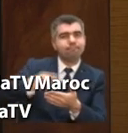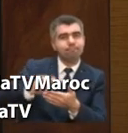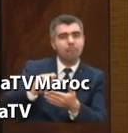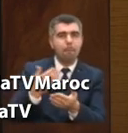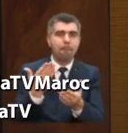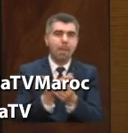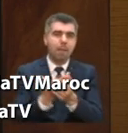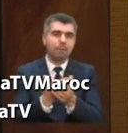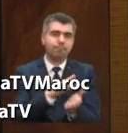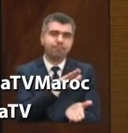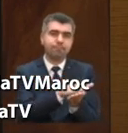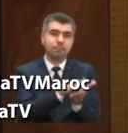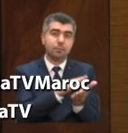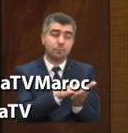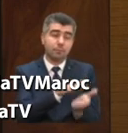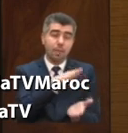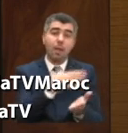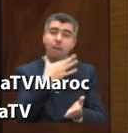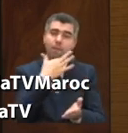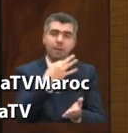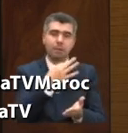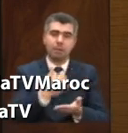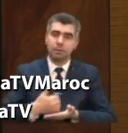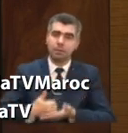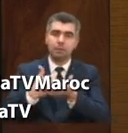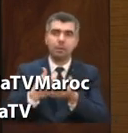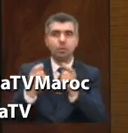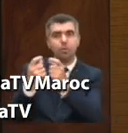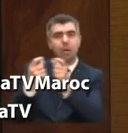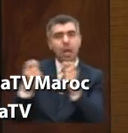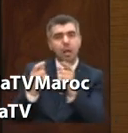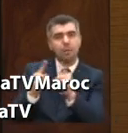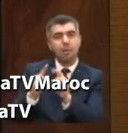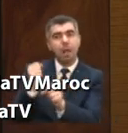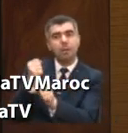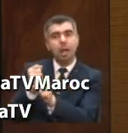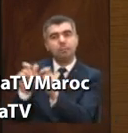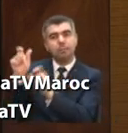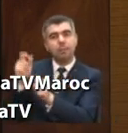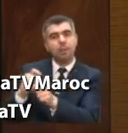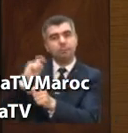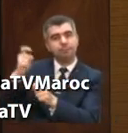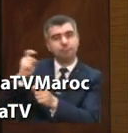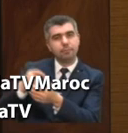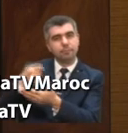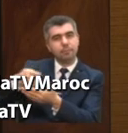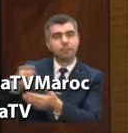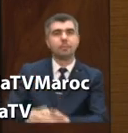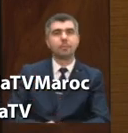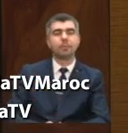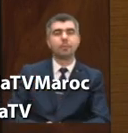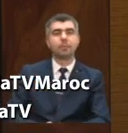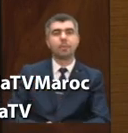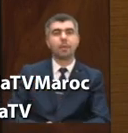الصحي، وبالتالي يتعين تسهيل الإجراءات للحفاظ على حياة المقاولة. ثانيا، وضع حد للتعقيدات